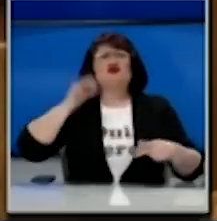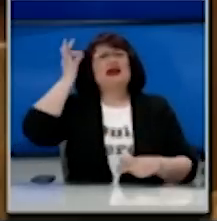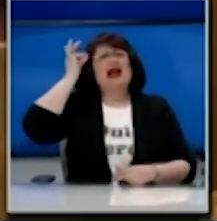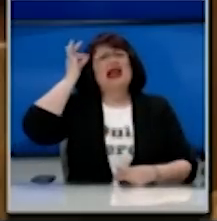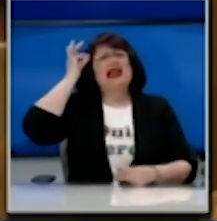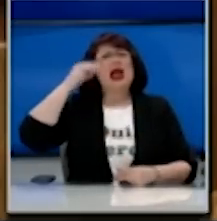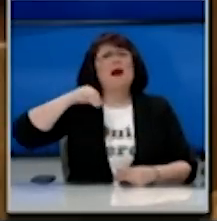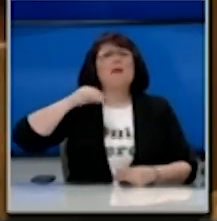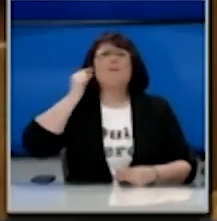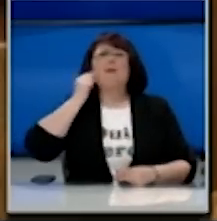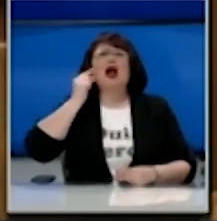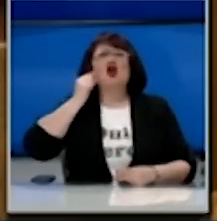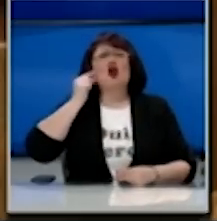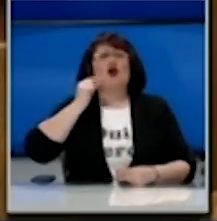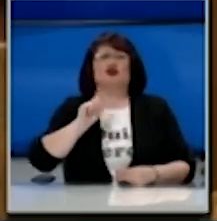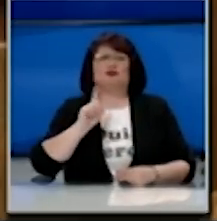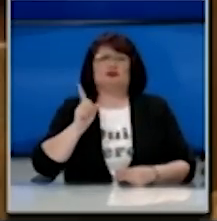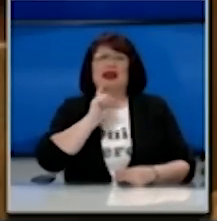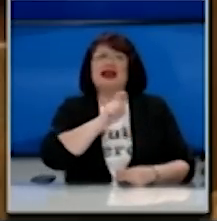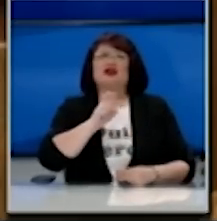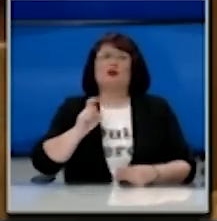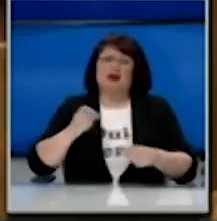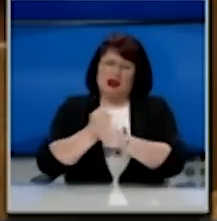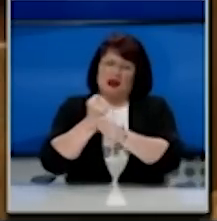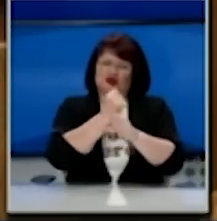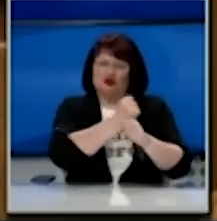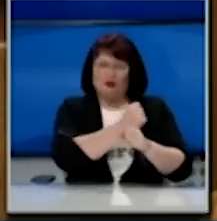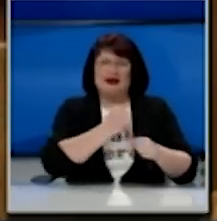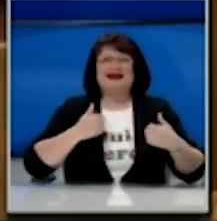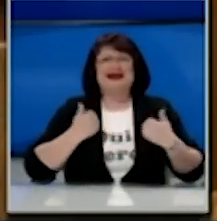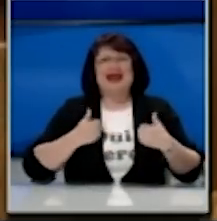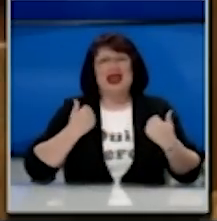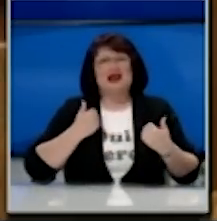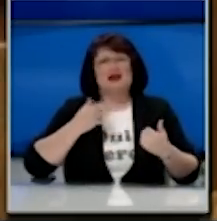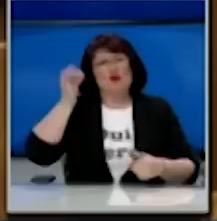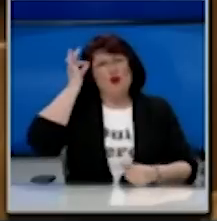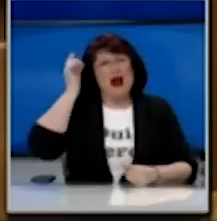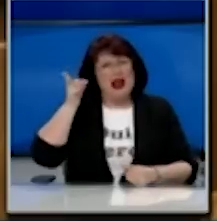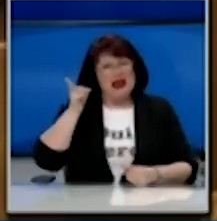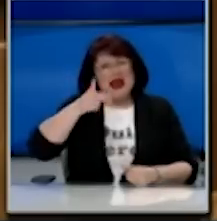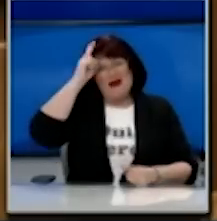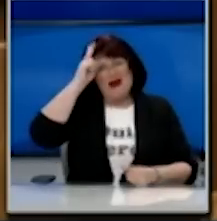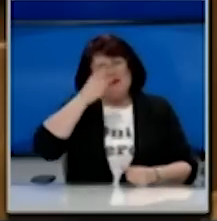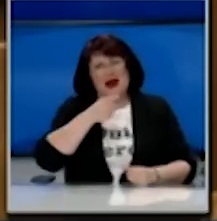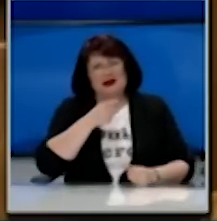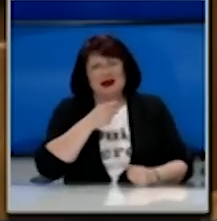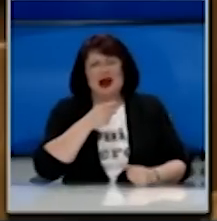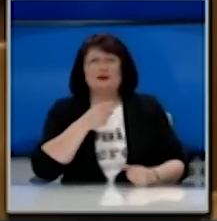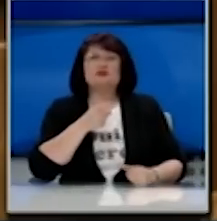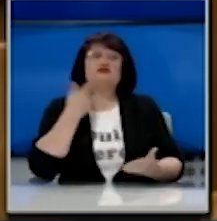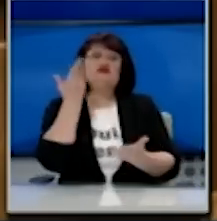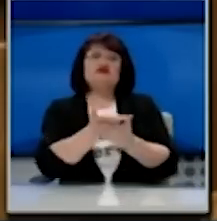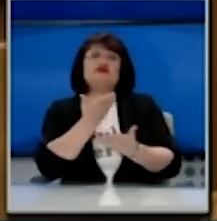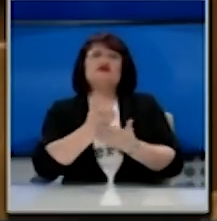Γαλλία. Είμαστε με τα εκατομμύρια των εργαζομένων και των νέων που και στη Γαλλία και στη Γερμανία απαιτούν